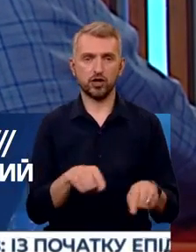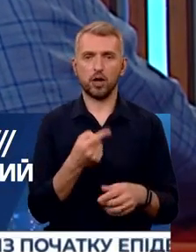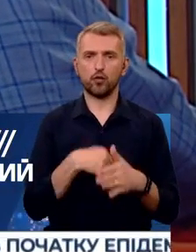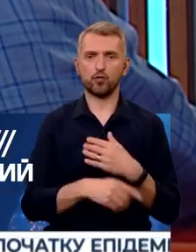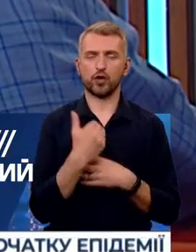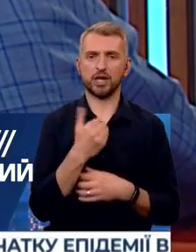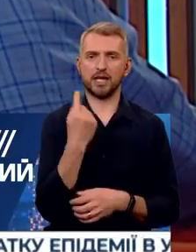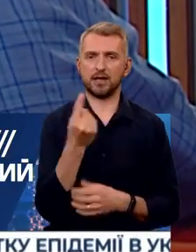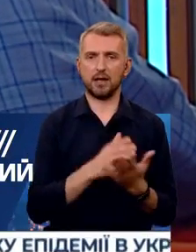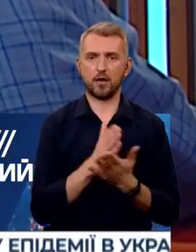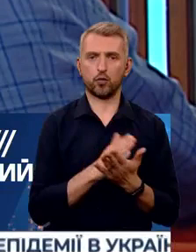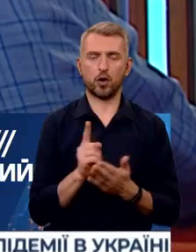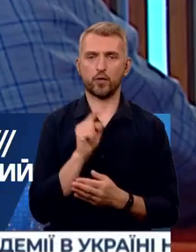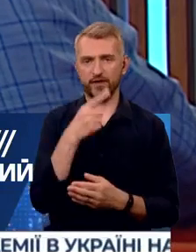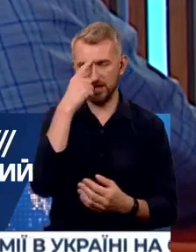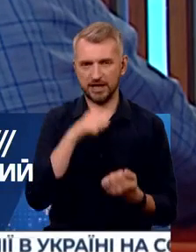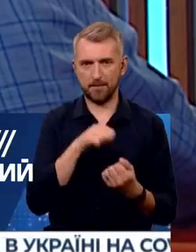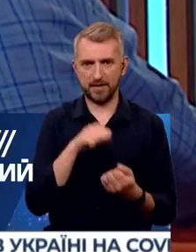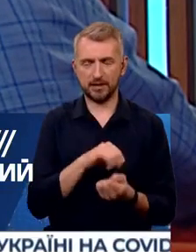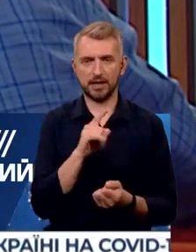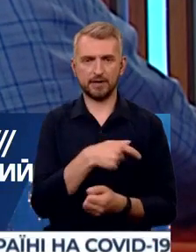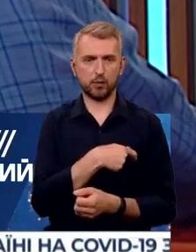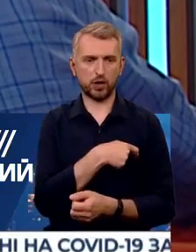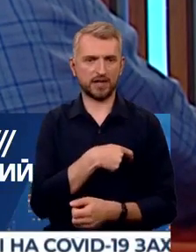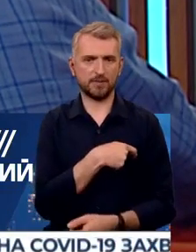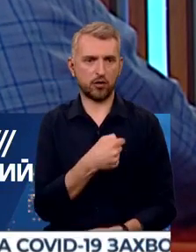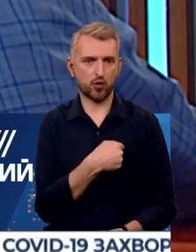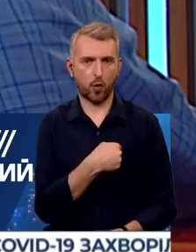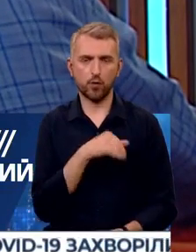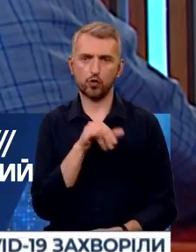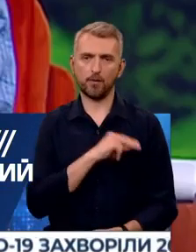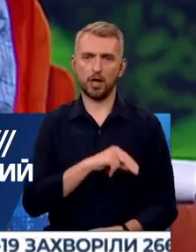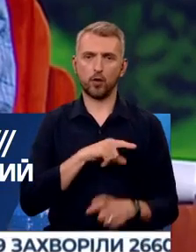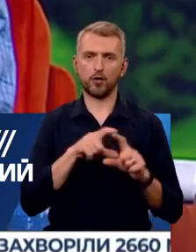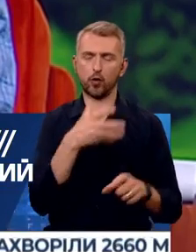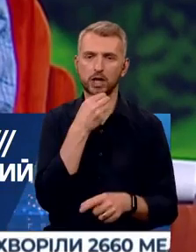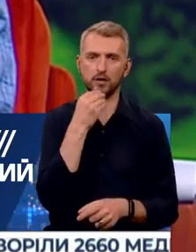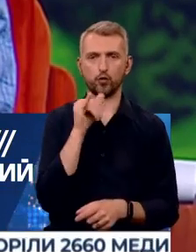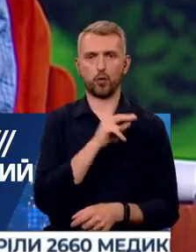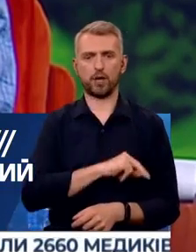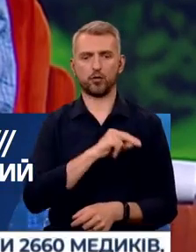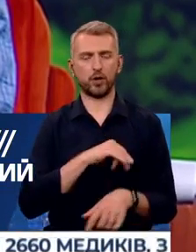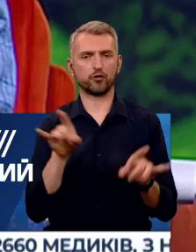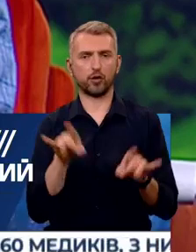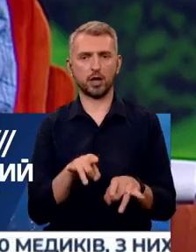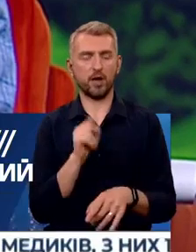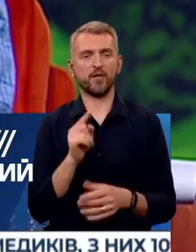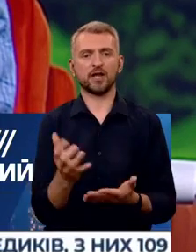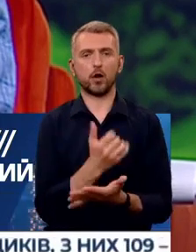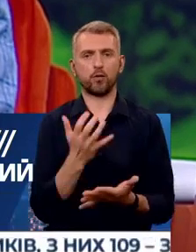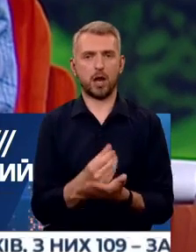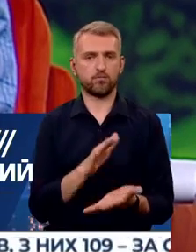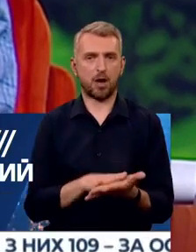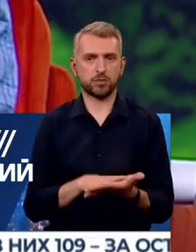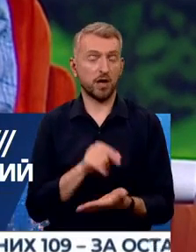що їхня єдина заслуга, що він дебіл із депутатським значком, у нього працює салон краси, у нього працює ресторан, він заробляє